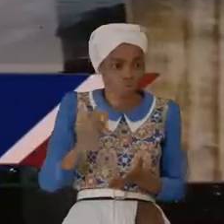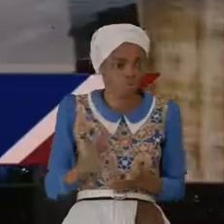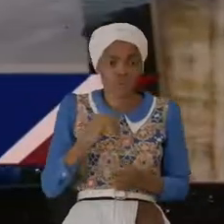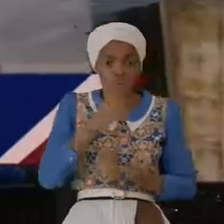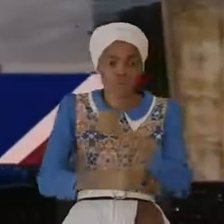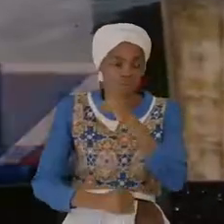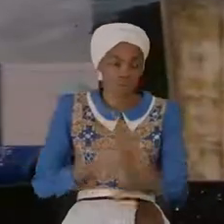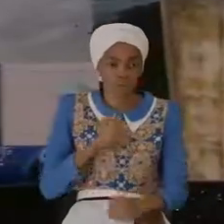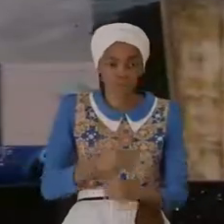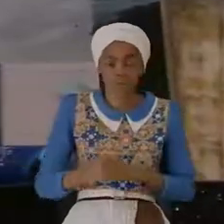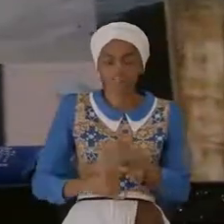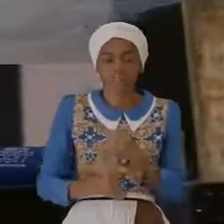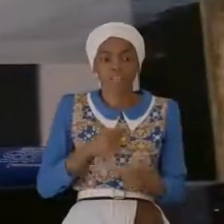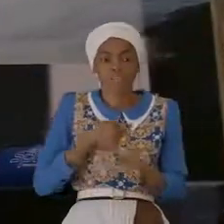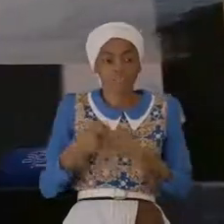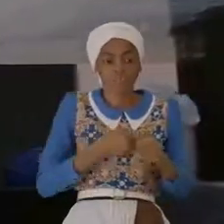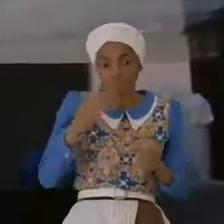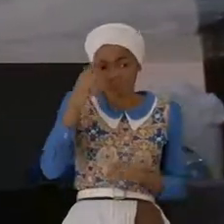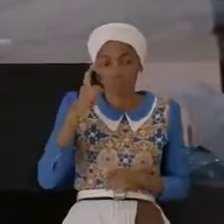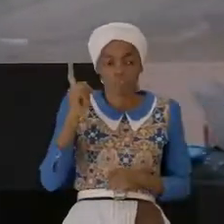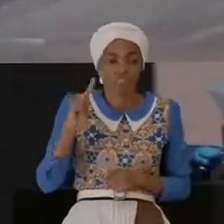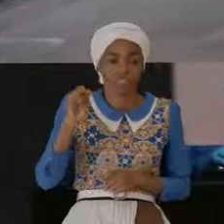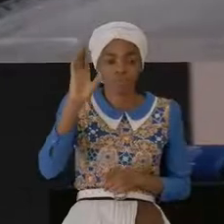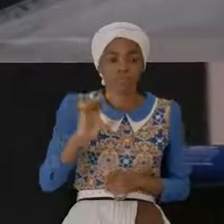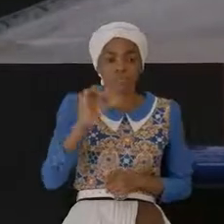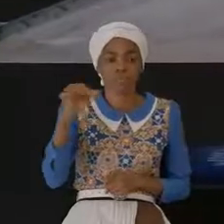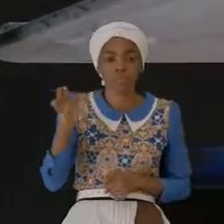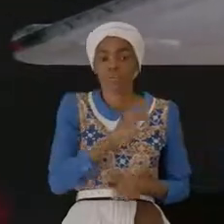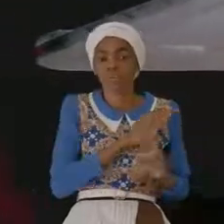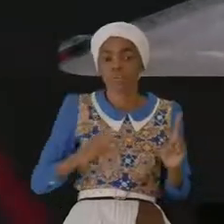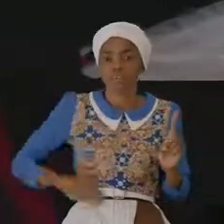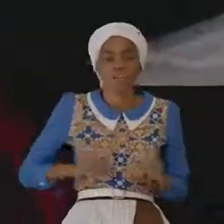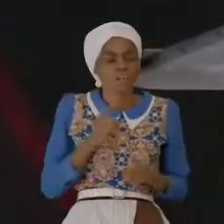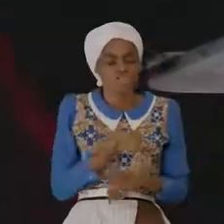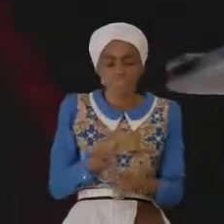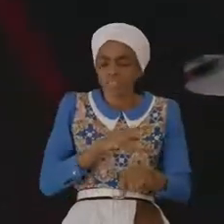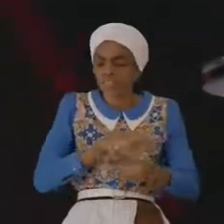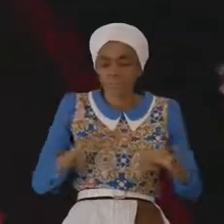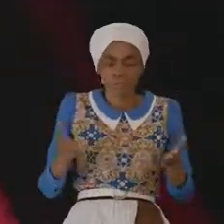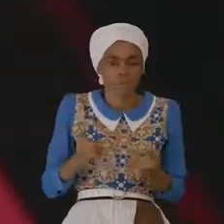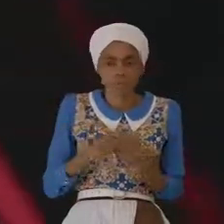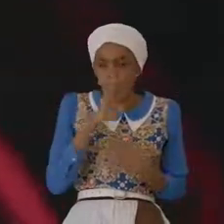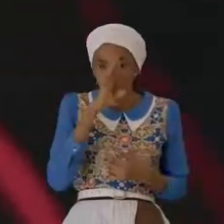la croix de Christ. Ils ne veulent pas se distinguer.